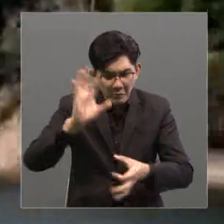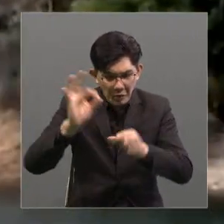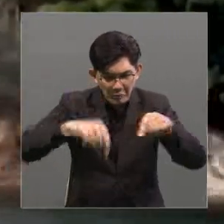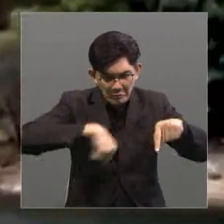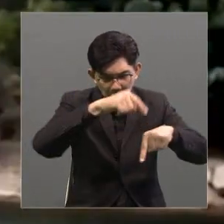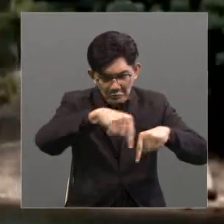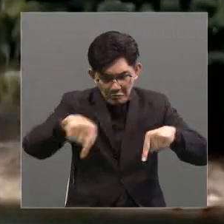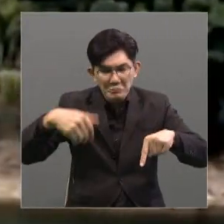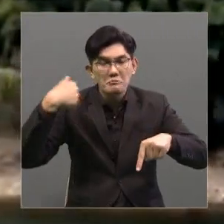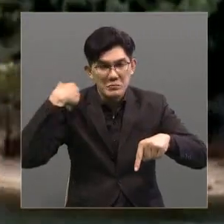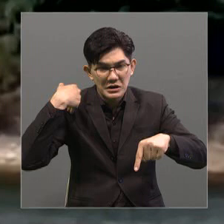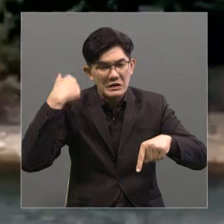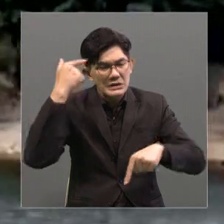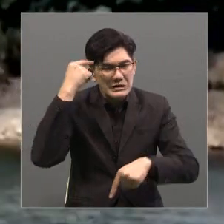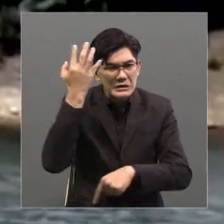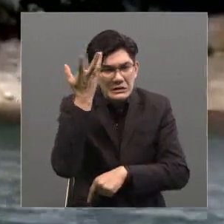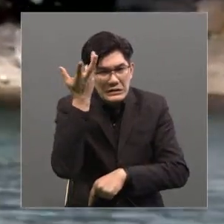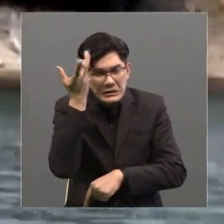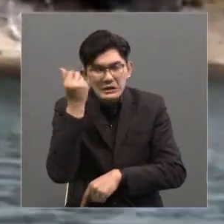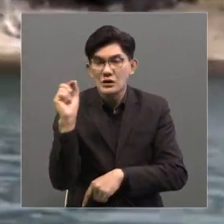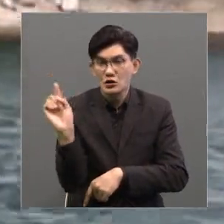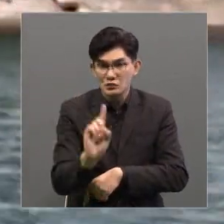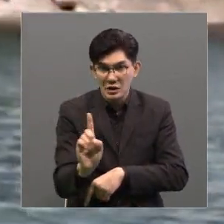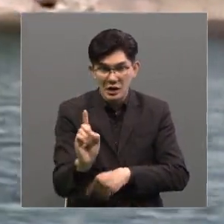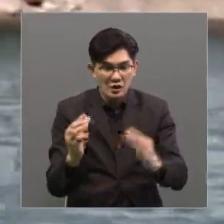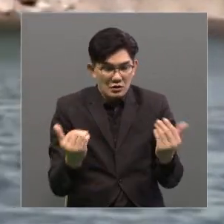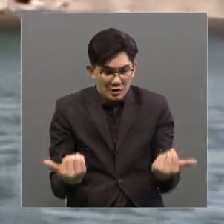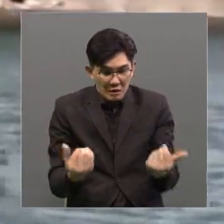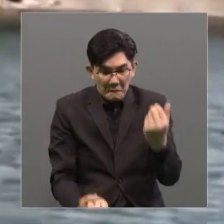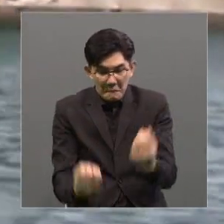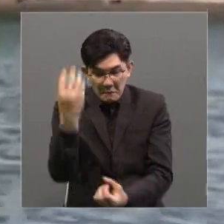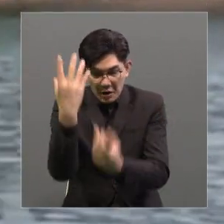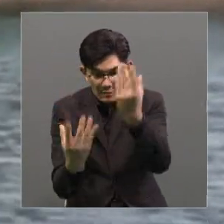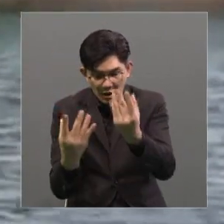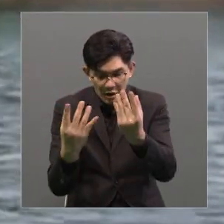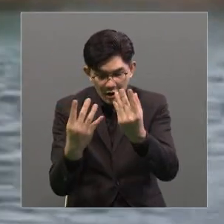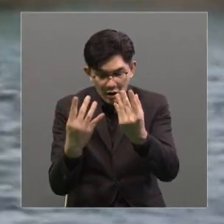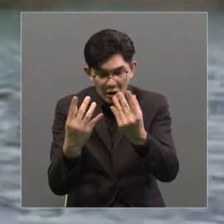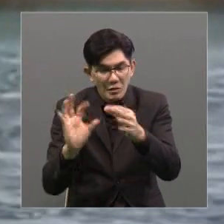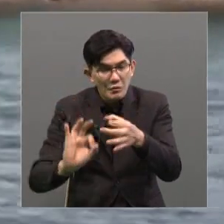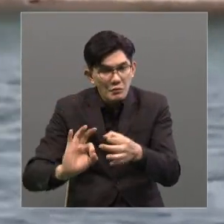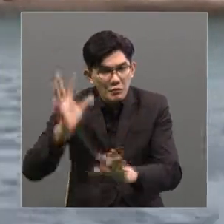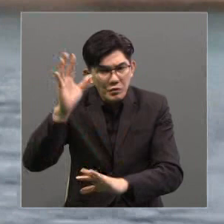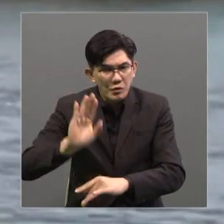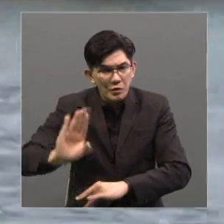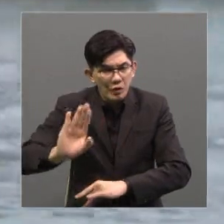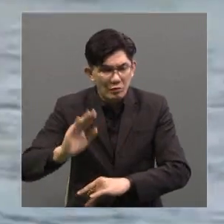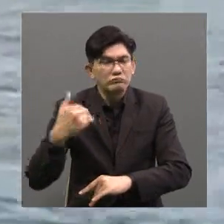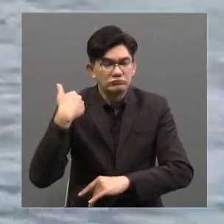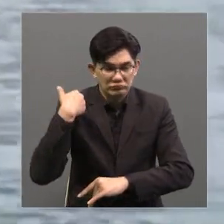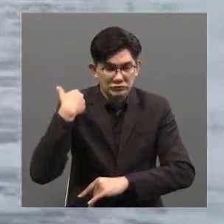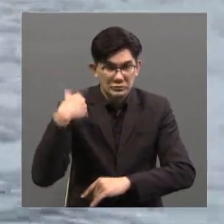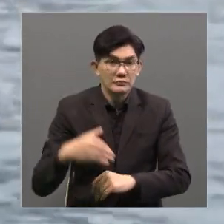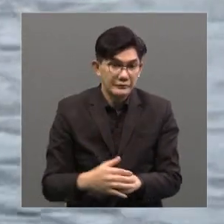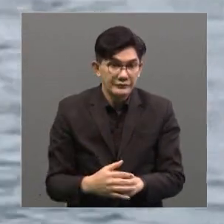างจุดแต่ว่าสิ่งที่น่าเป็นกังวลก็คือณขณะนี้มันเกิดไฟป่าในพื้นที่เขตอนุรักษ์หรือว่าอุทยานแห่งชาตินั่นเองเ